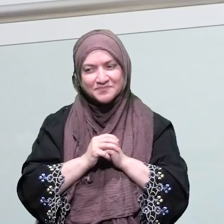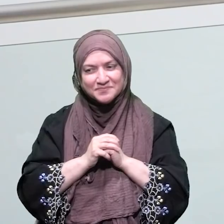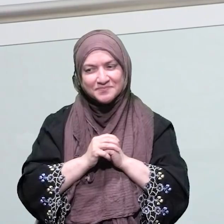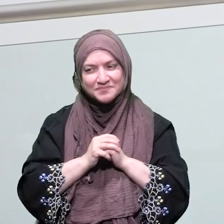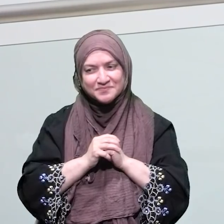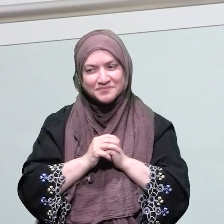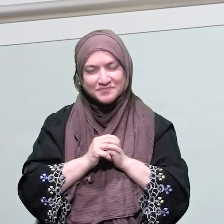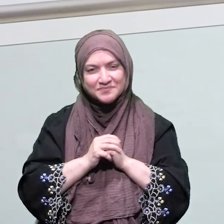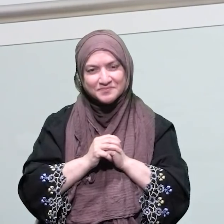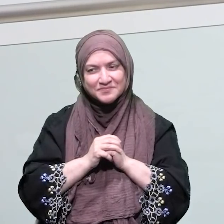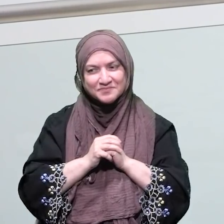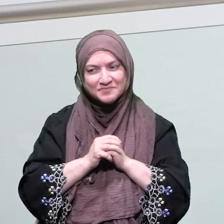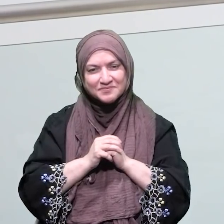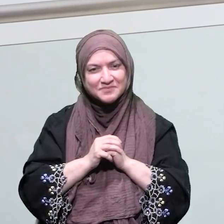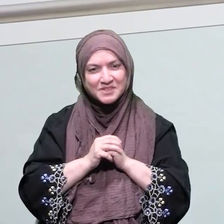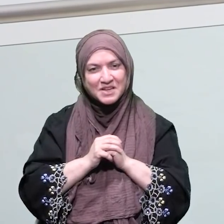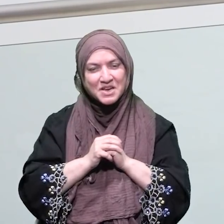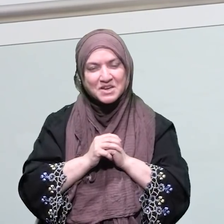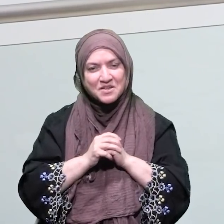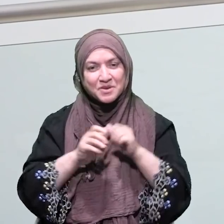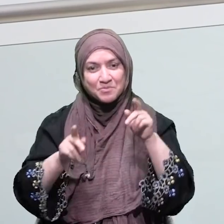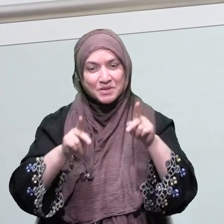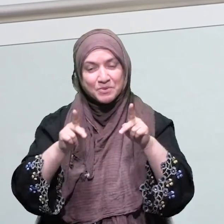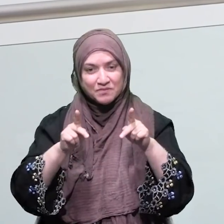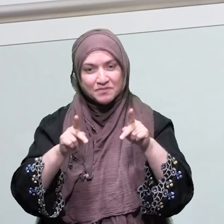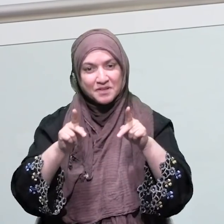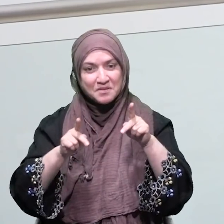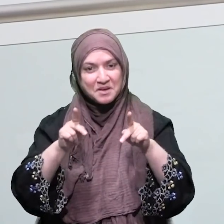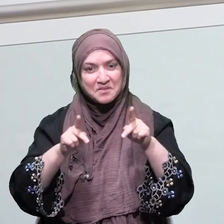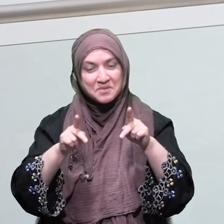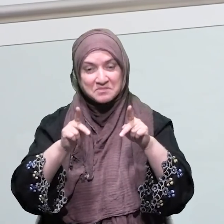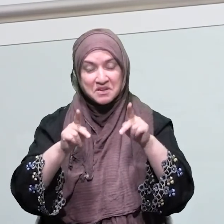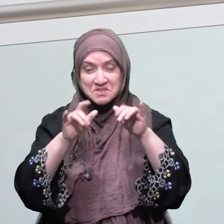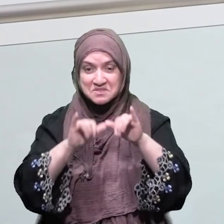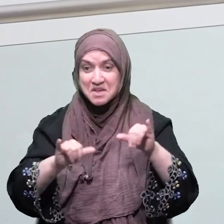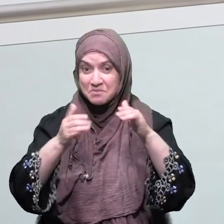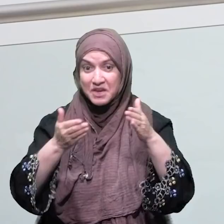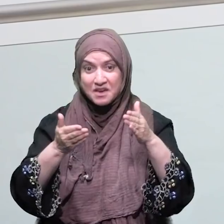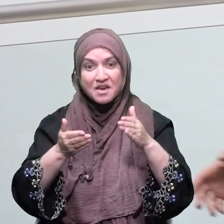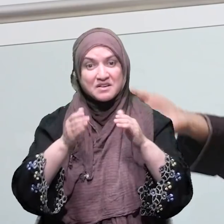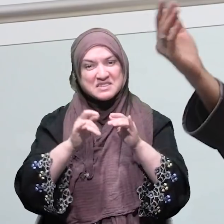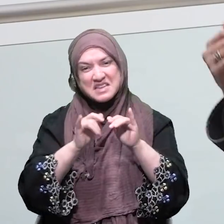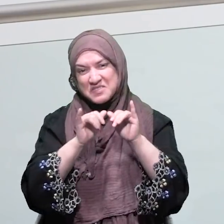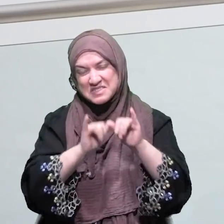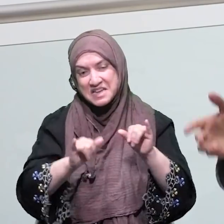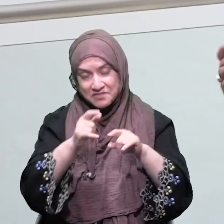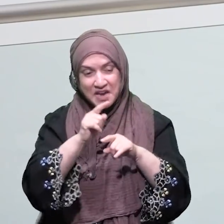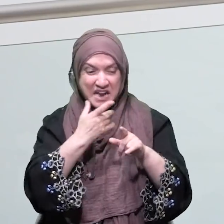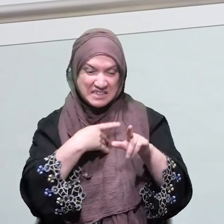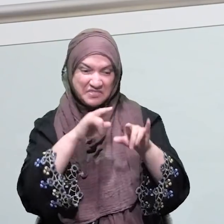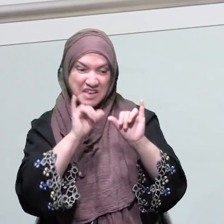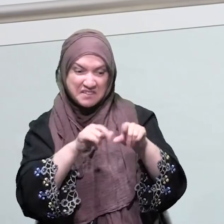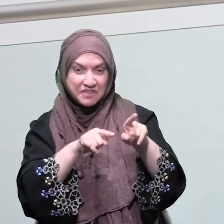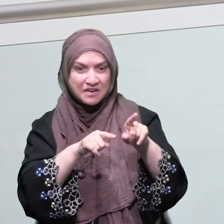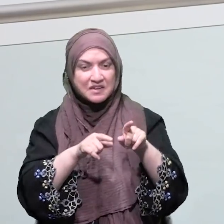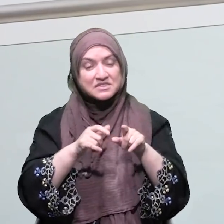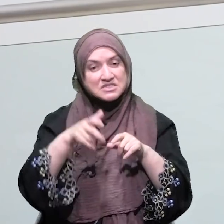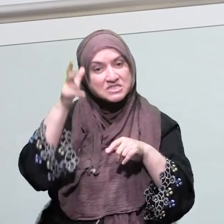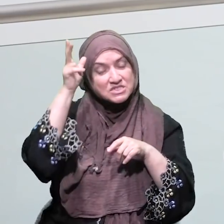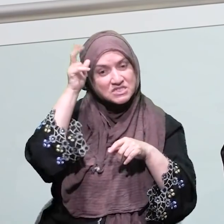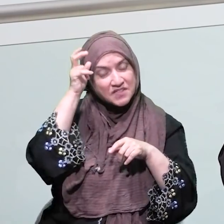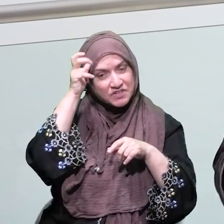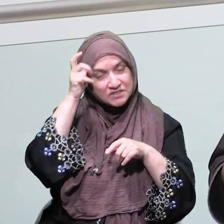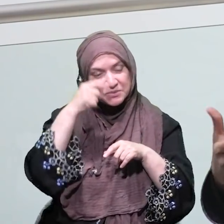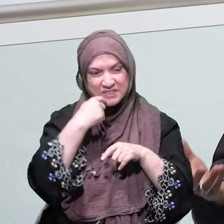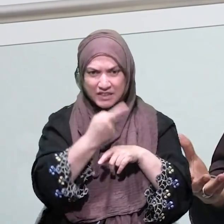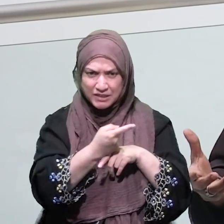and I did that. And Iblis says, مَا صَنَعْتَ شَيْئًا. That's nothing. Next, what did you do? So the shayateen